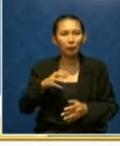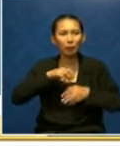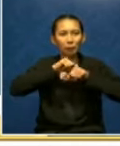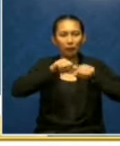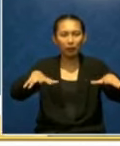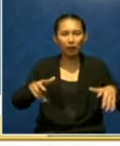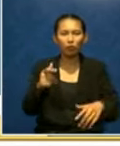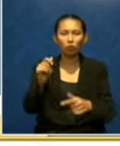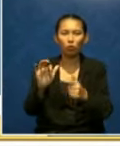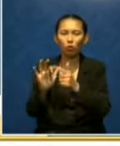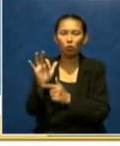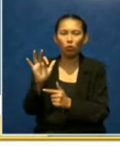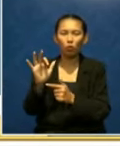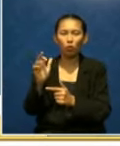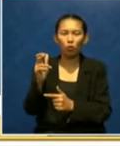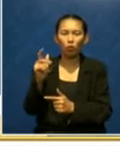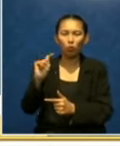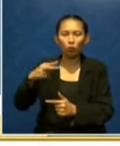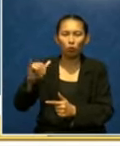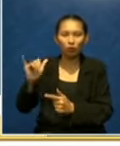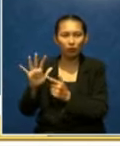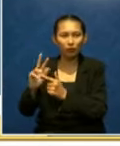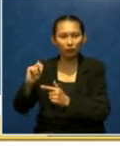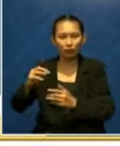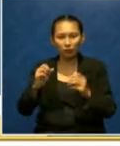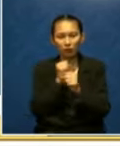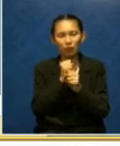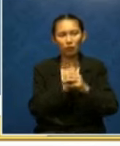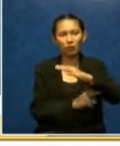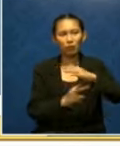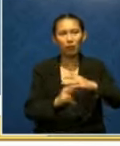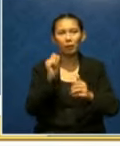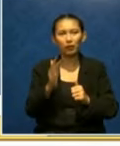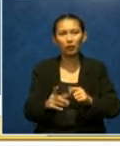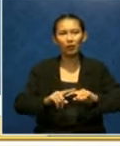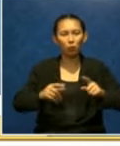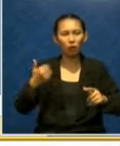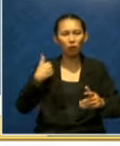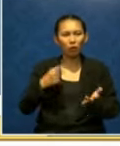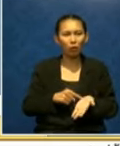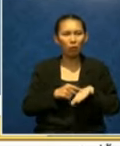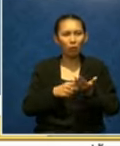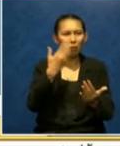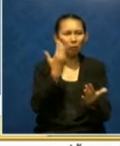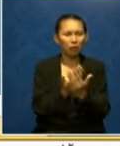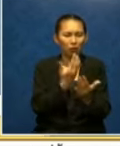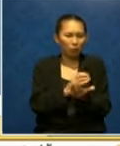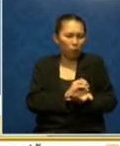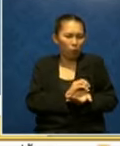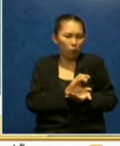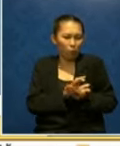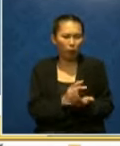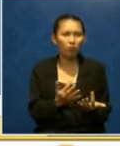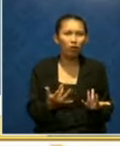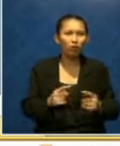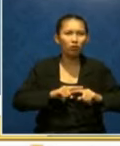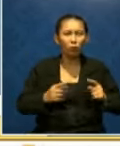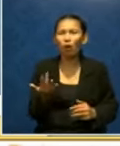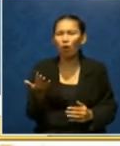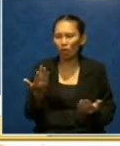ชนโดนตัดขาดค่ะไม่สามารถสร้างสะพานได้ในขณะที่หน่วยงานปกครองส่วนท้องถิ่นเขามีหนังสือเเตรียมงบประมาณทุกอย่างเรียบร้อยแล้วขอแค่กรม